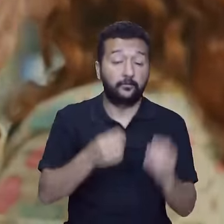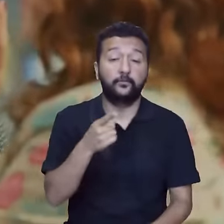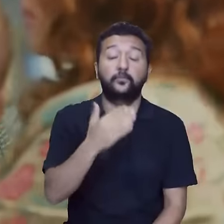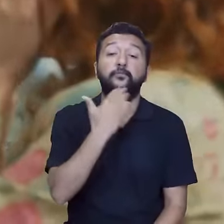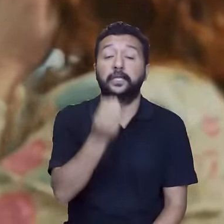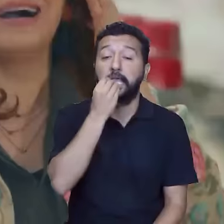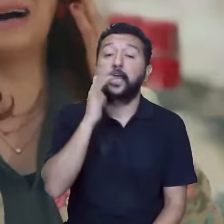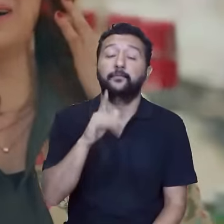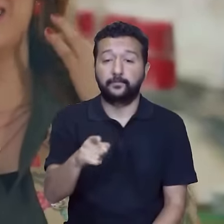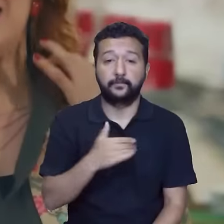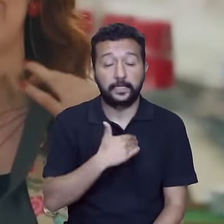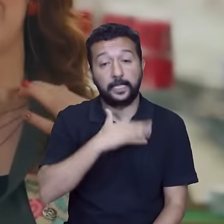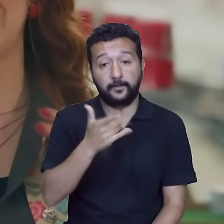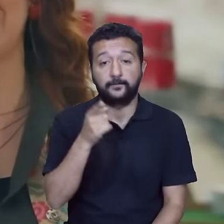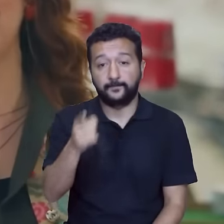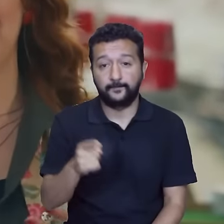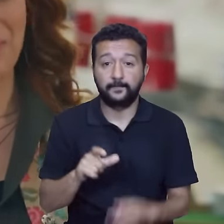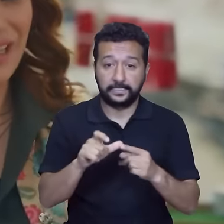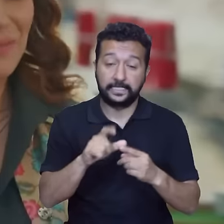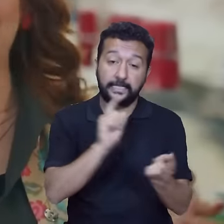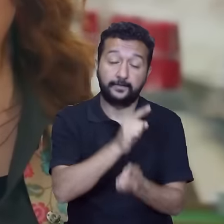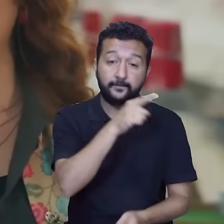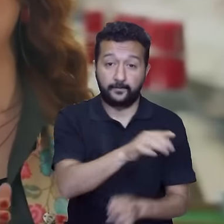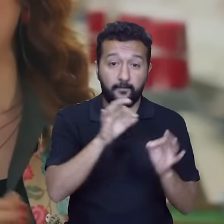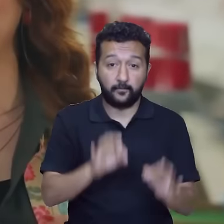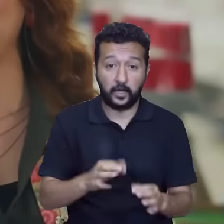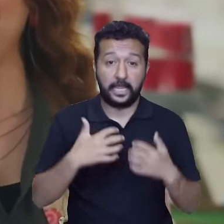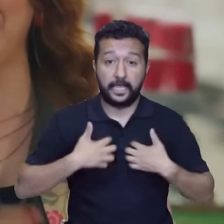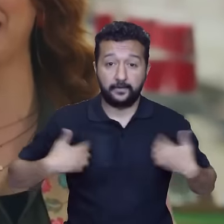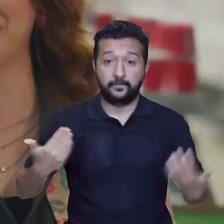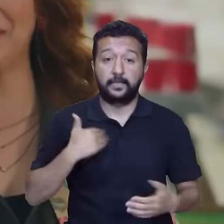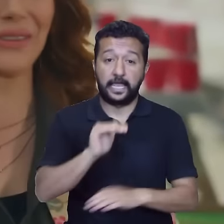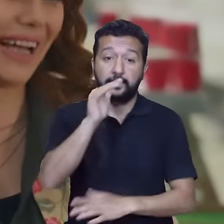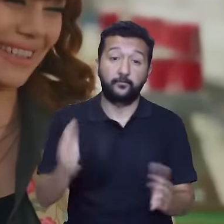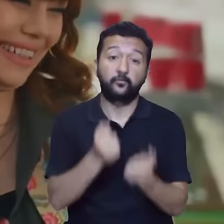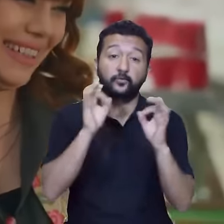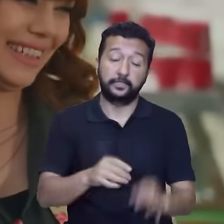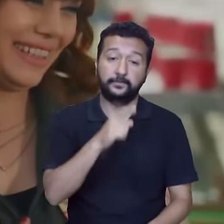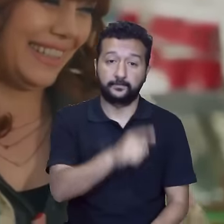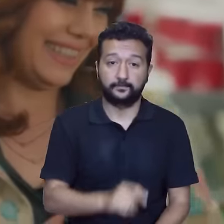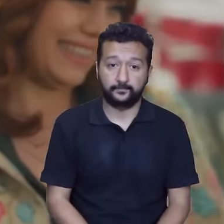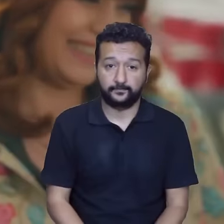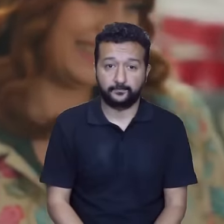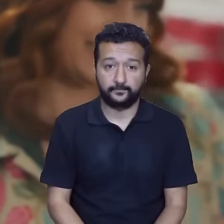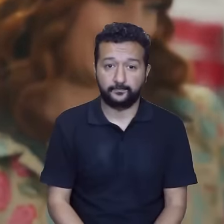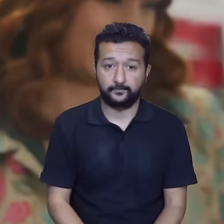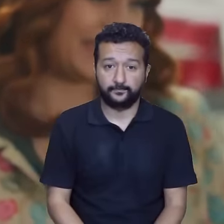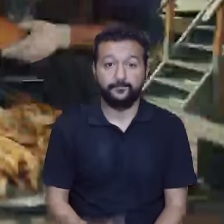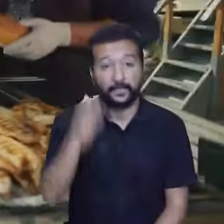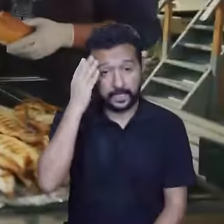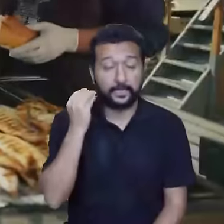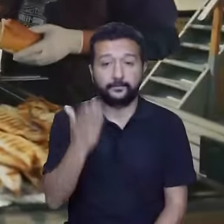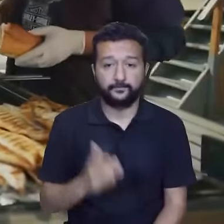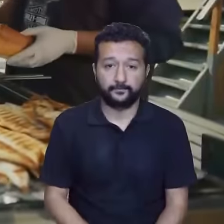kalmıştı. Ah. Yiyemem. Ama Şener'im böyle kahramanca benim hayatımı kurtardı. İlyas yana dönüp